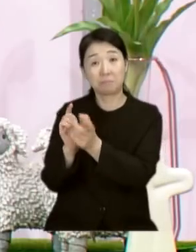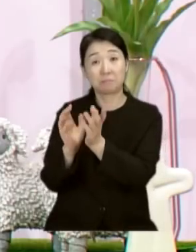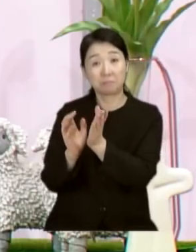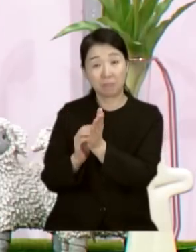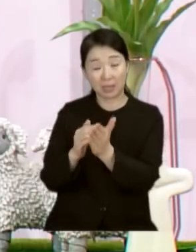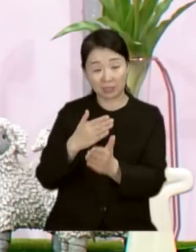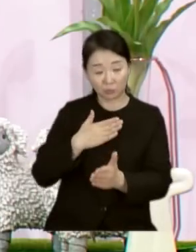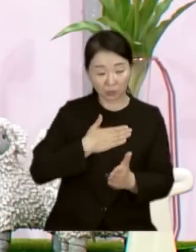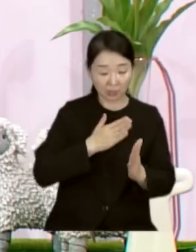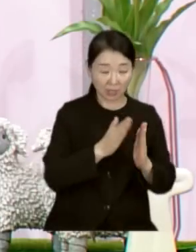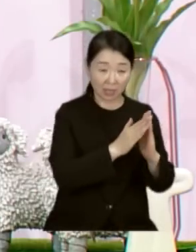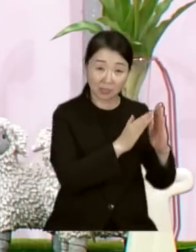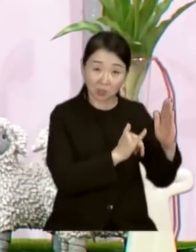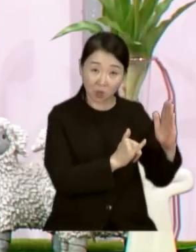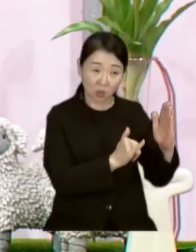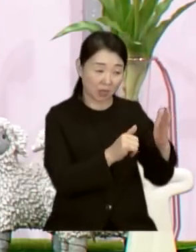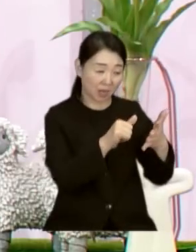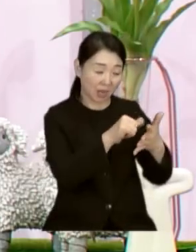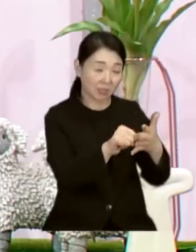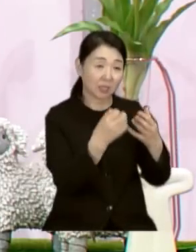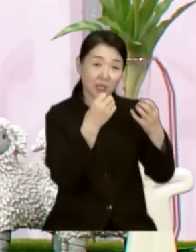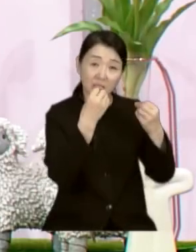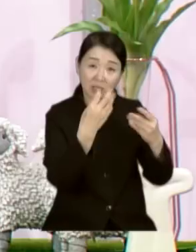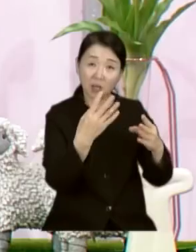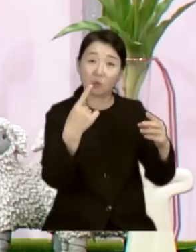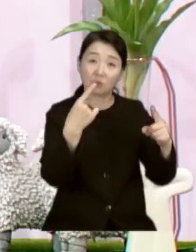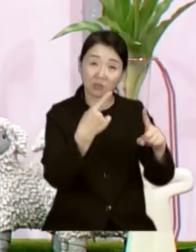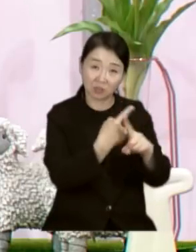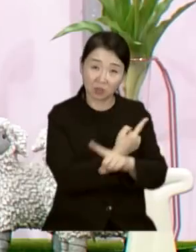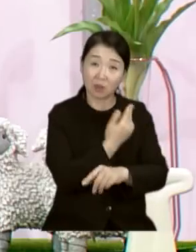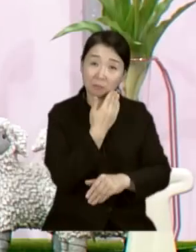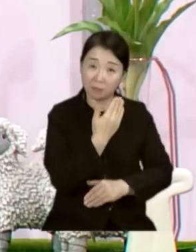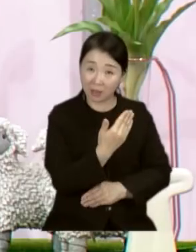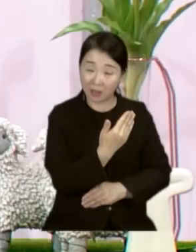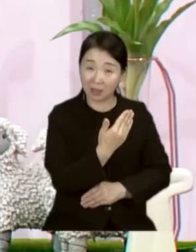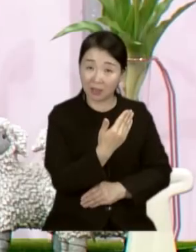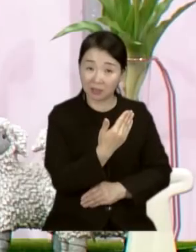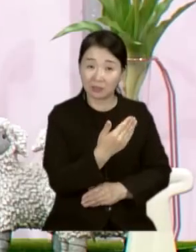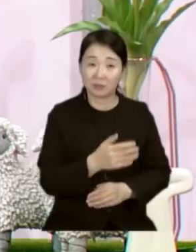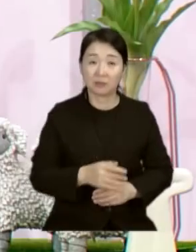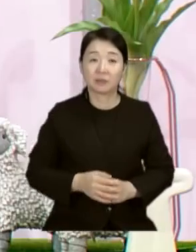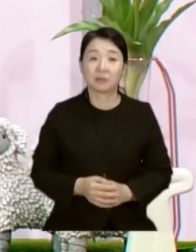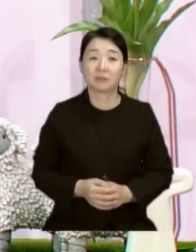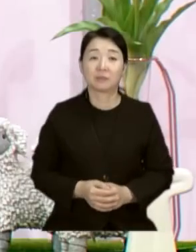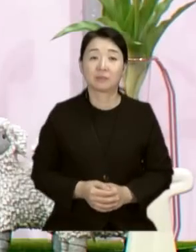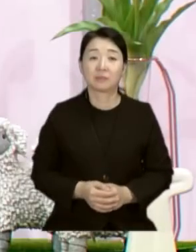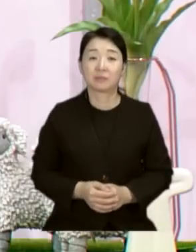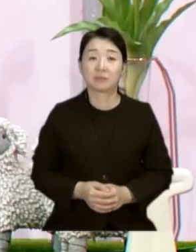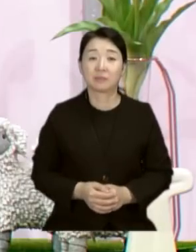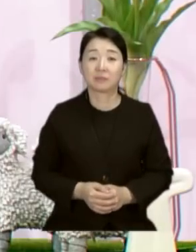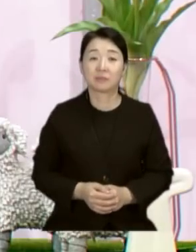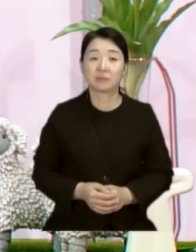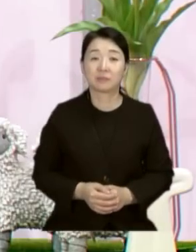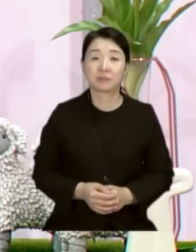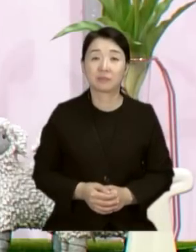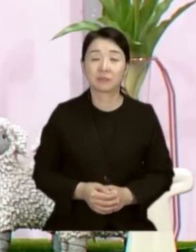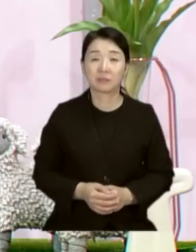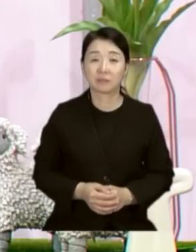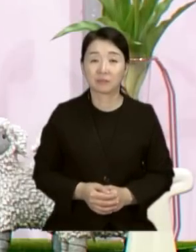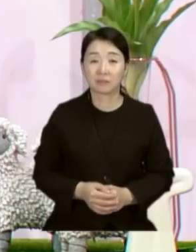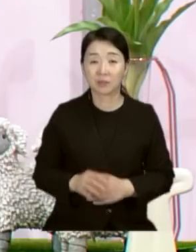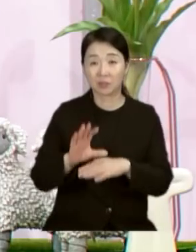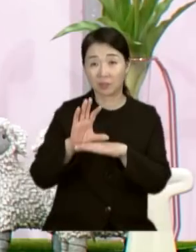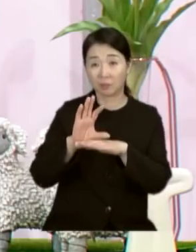분명히 어, 저의 가정에 우경이한테 새로운 전환점이 되겠다도 싶었는데 어쨌든